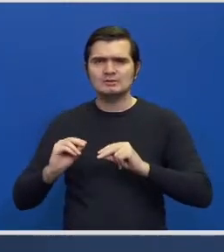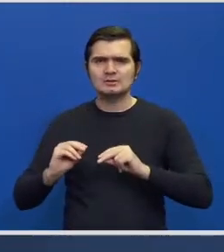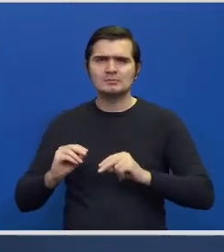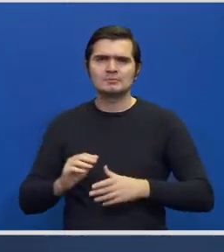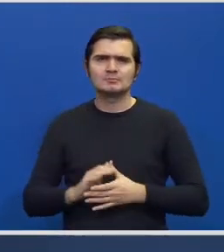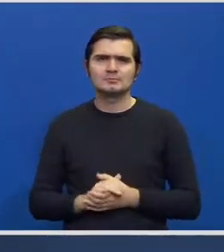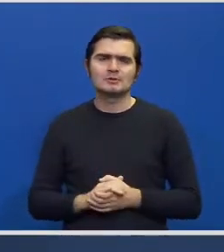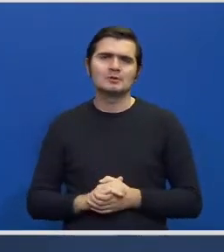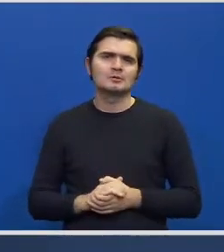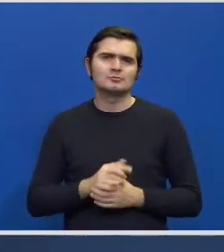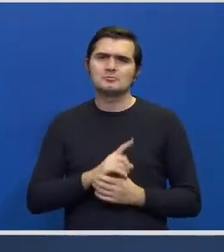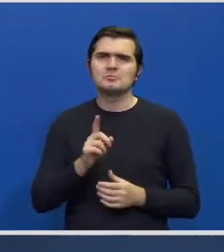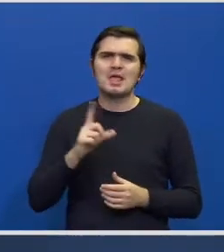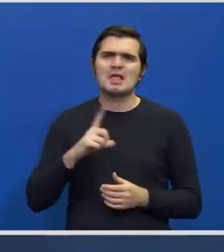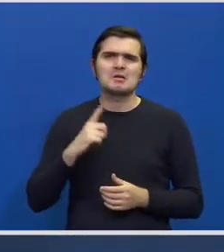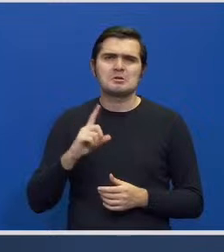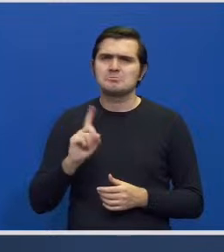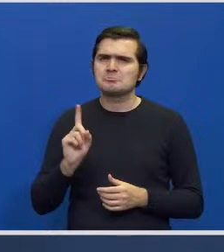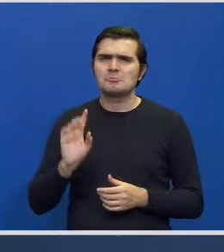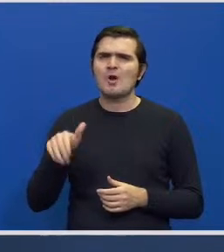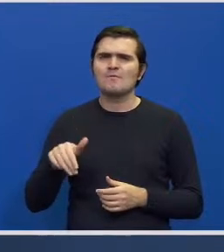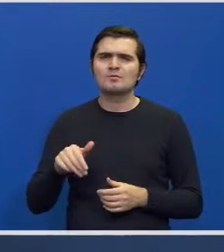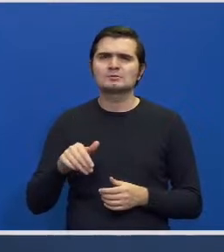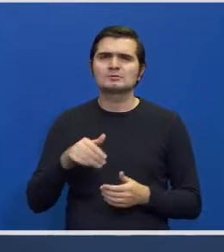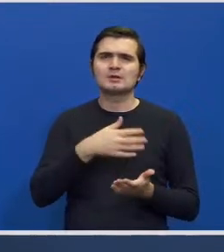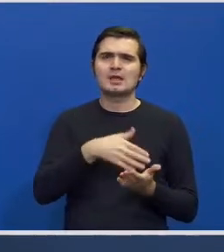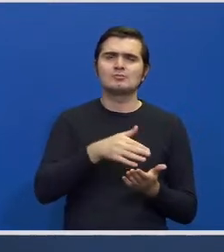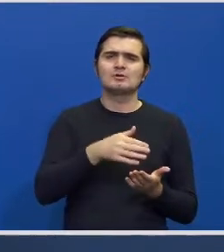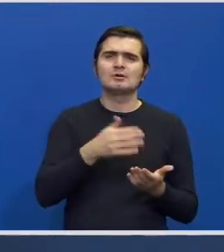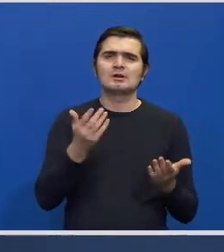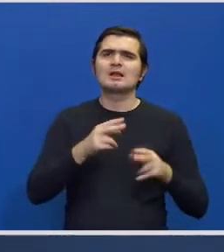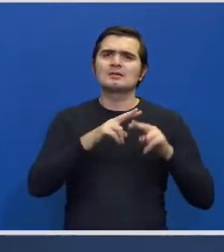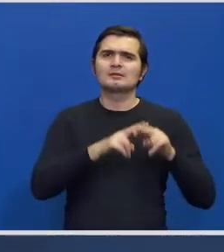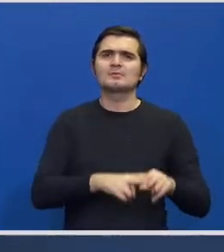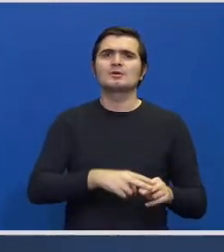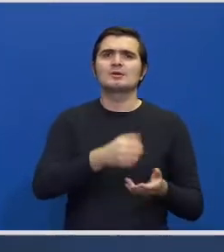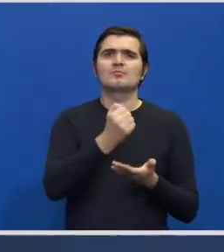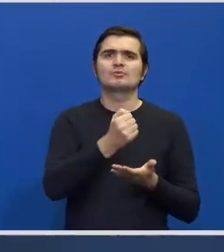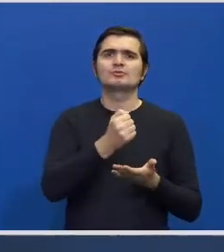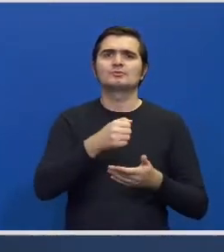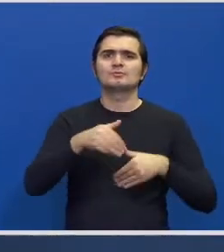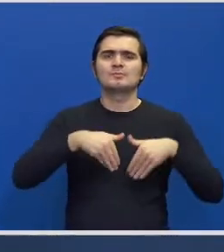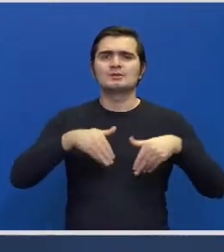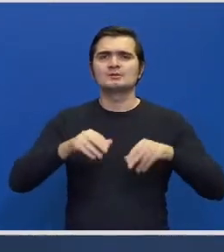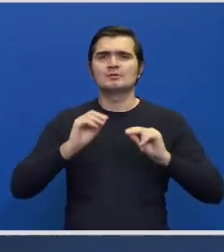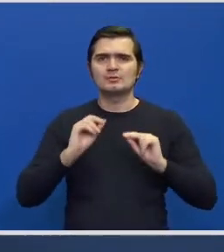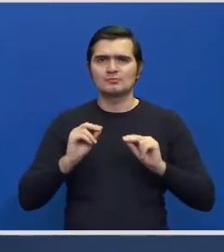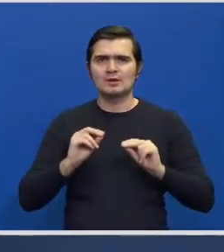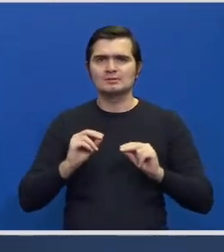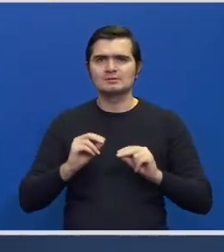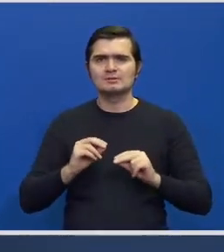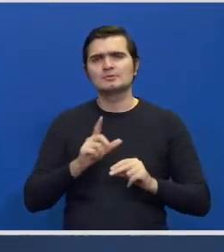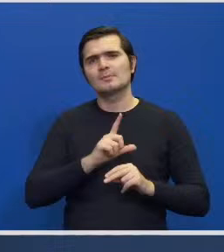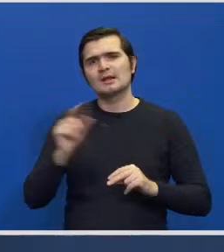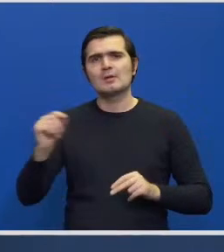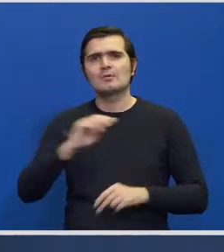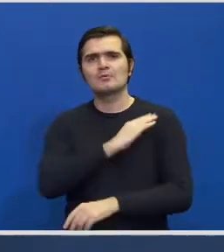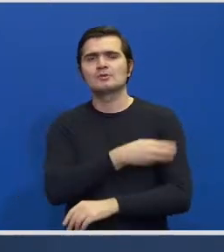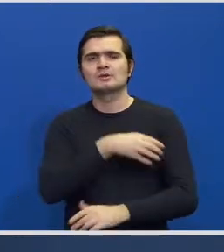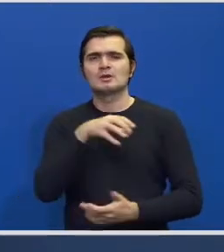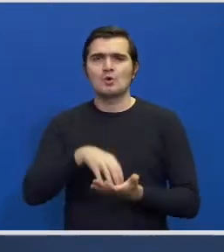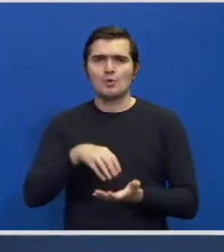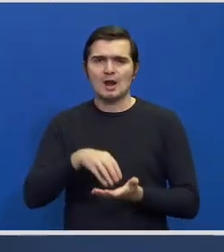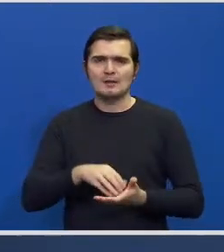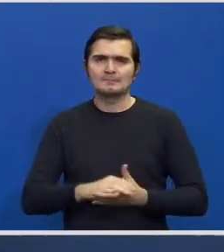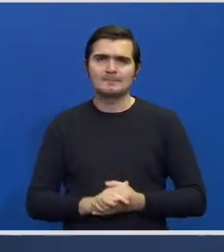Ministerului Educației și doar tranzitau acest buget. De fapt, nu erau cheltuieli care să rămână în bugetul Ministerului Educației,